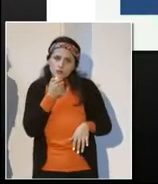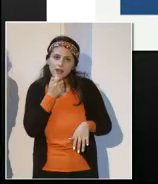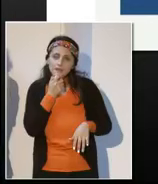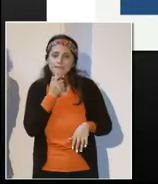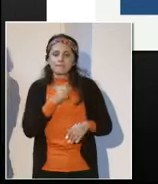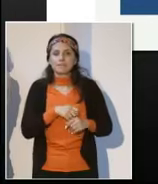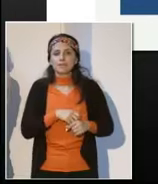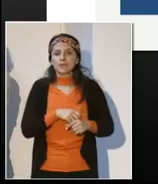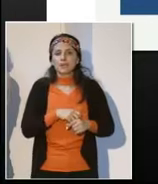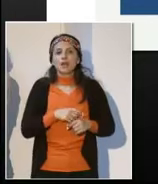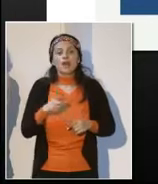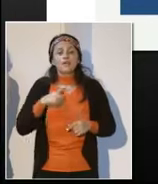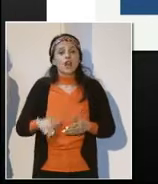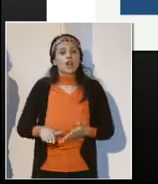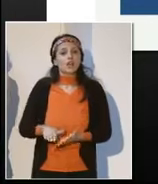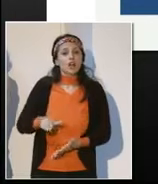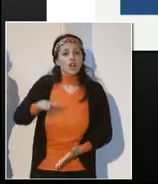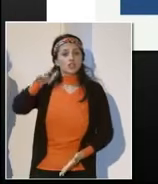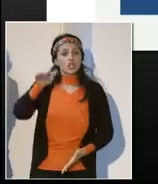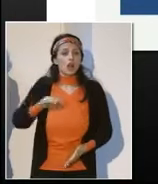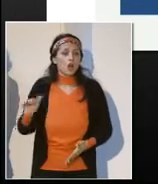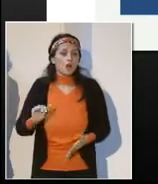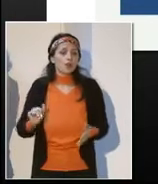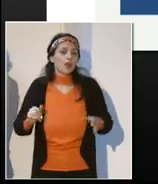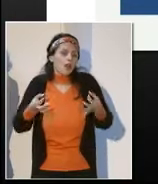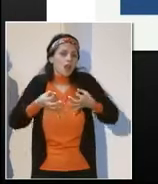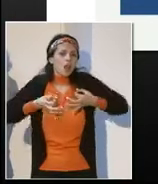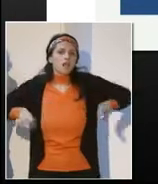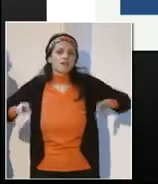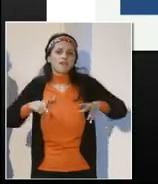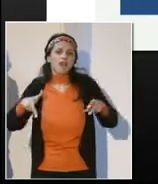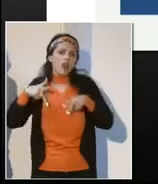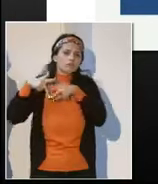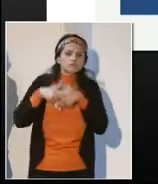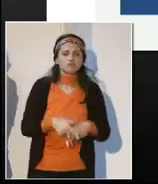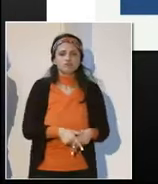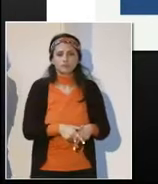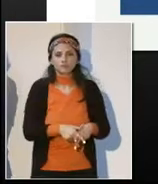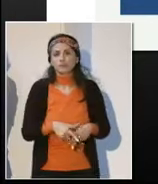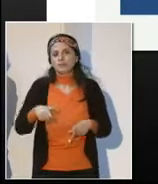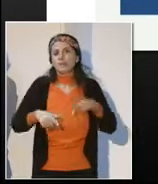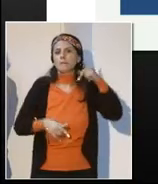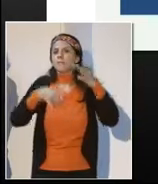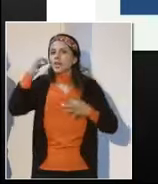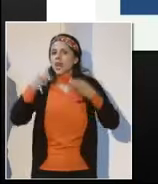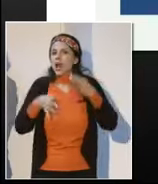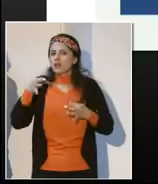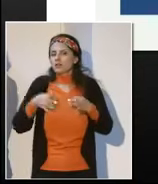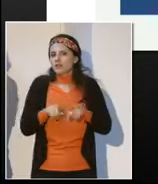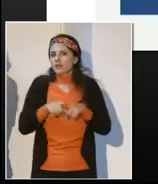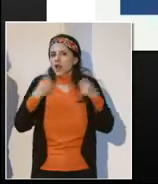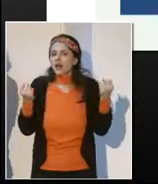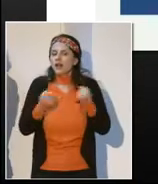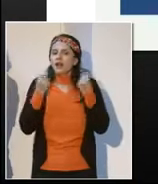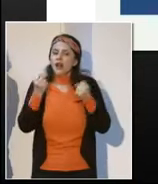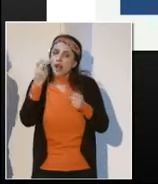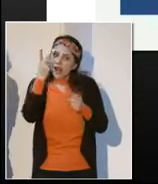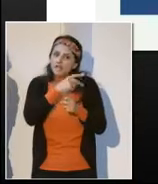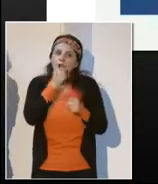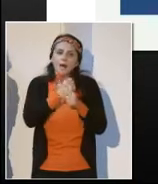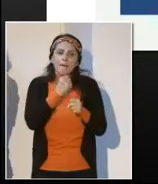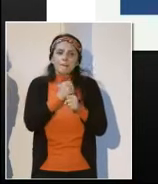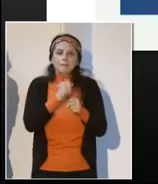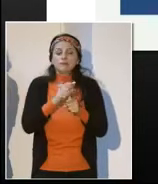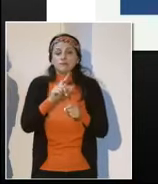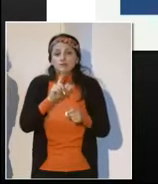simbolic crestem copii liberi în cadrul acestui plan de acțiune pe care îl am realizat înțelegând că